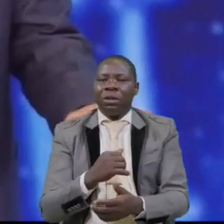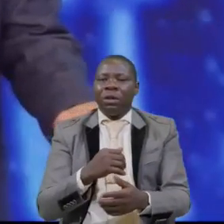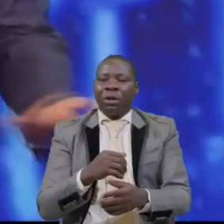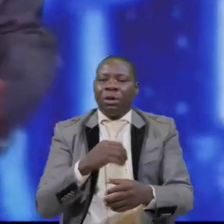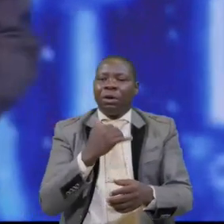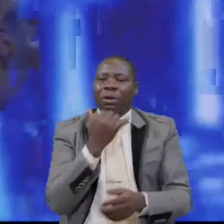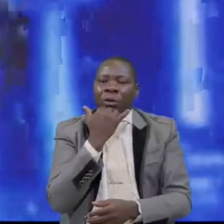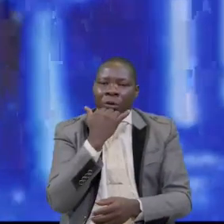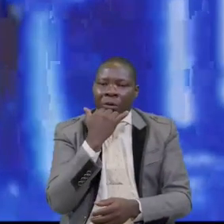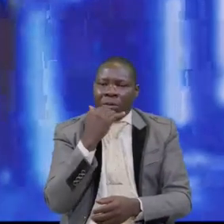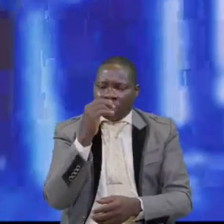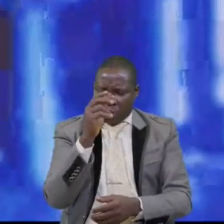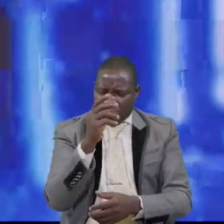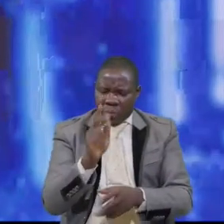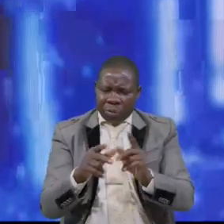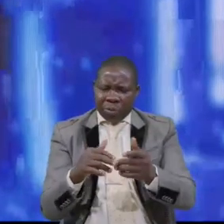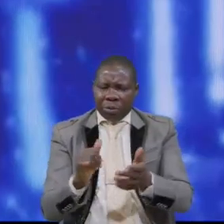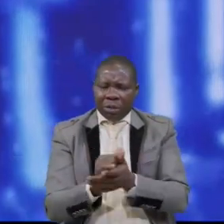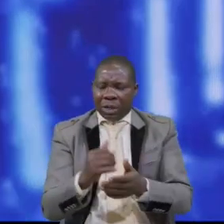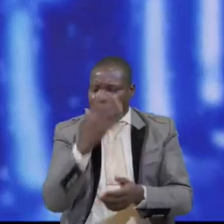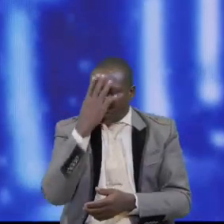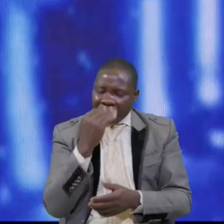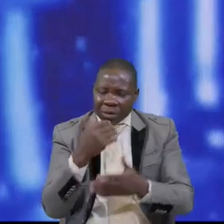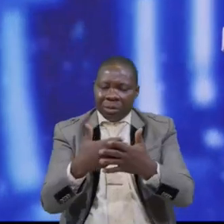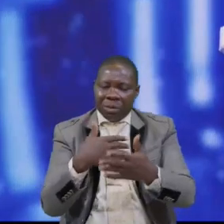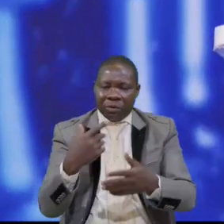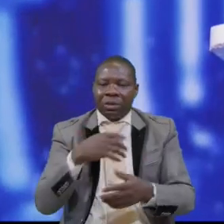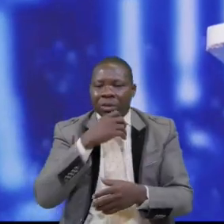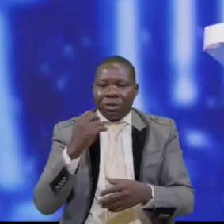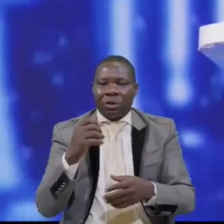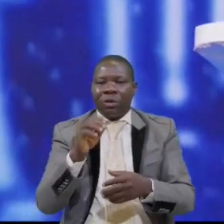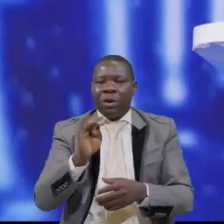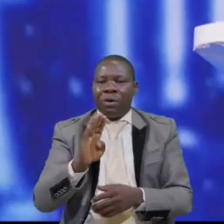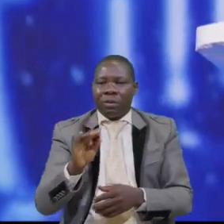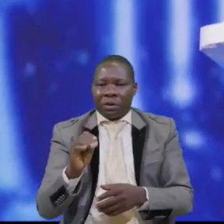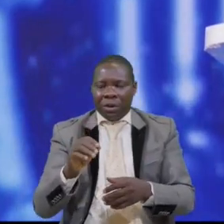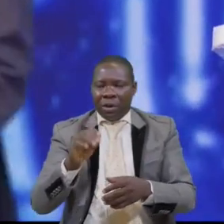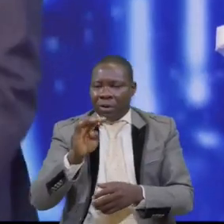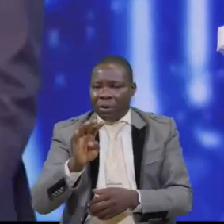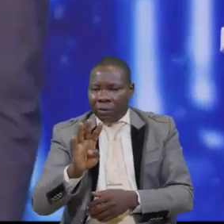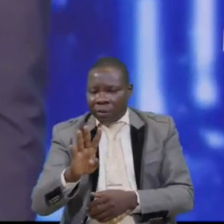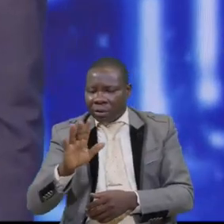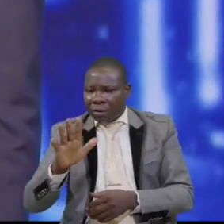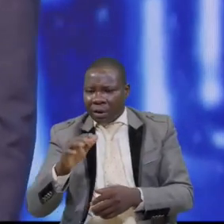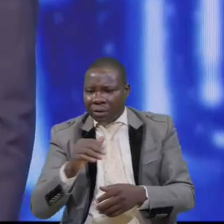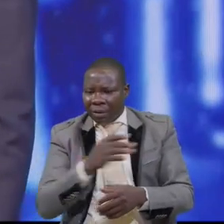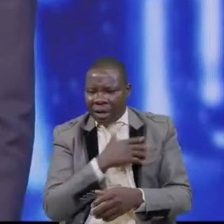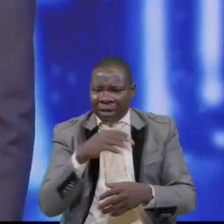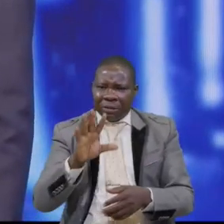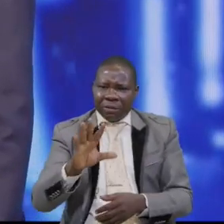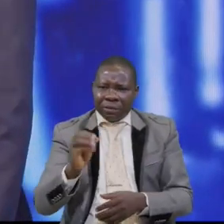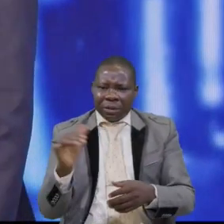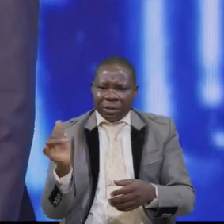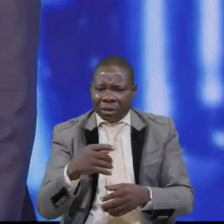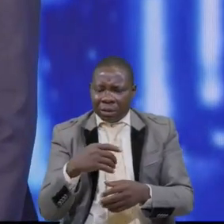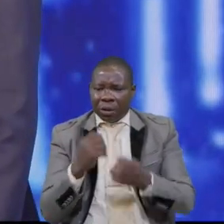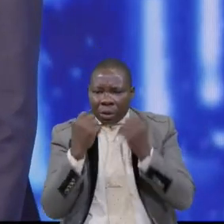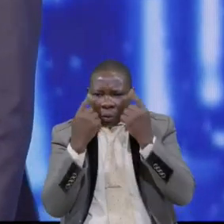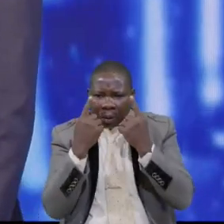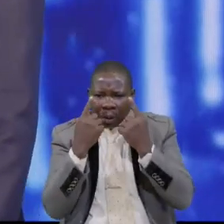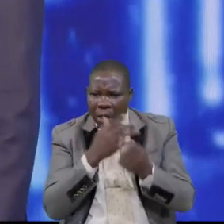Et à l'âge de 40 ans, 45 ans, à l'âge de 50 ans, ils se sont réveillés et ils se sont dit, qu'est-ce que cette personne a que je